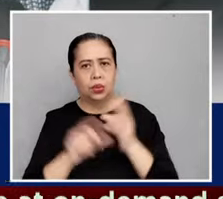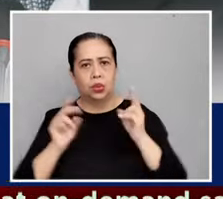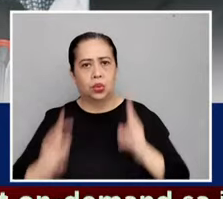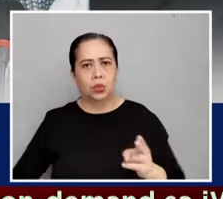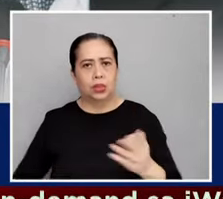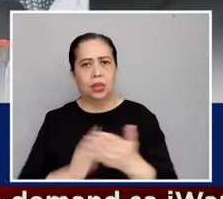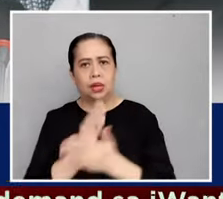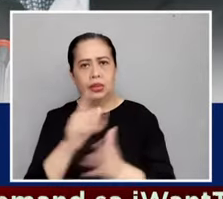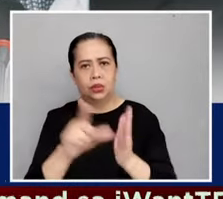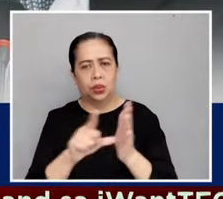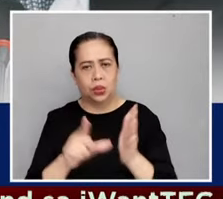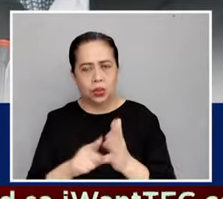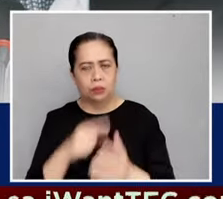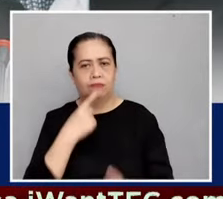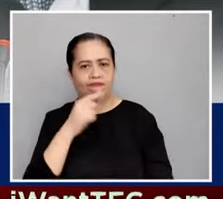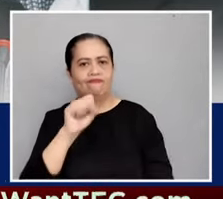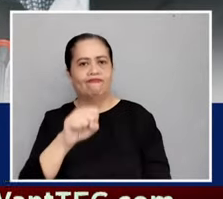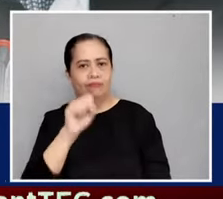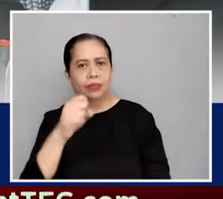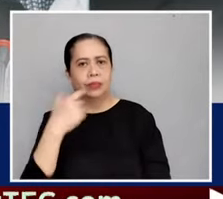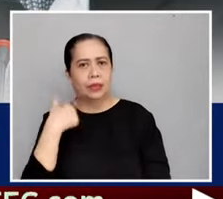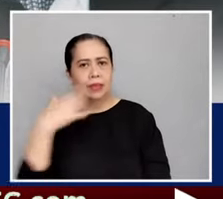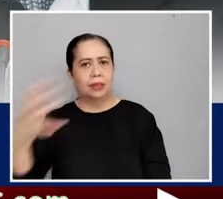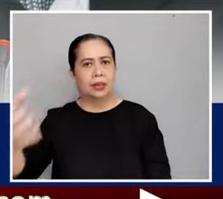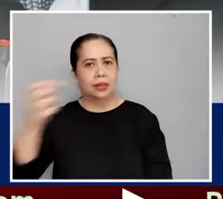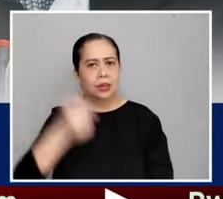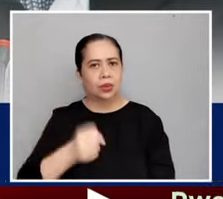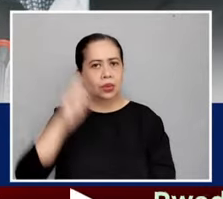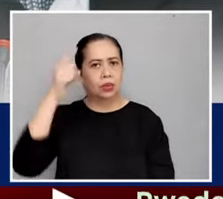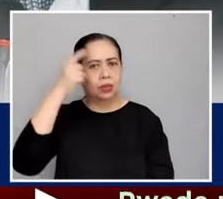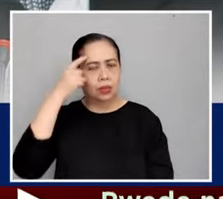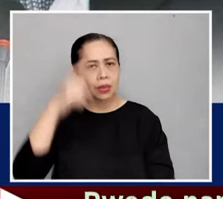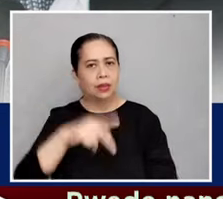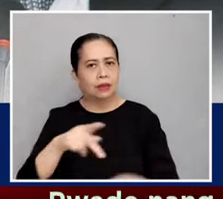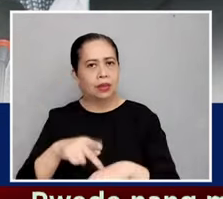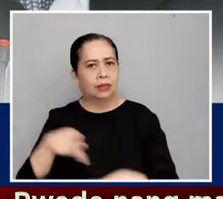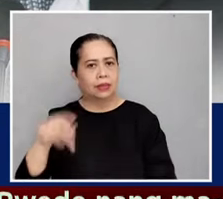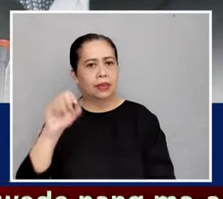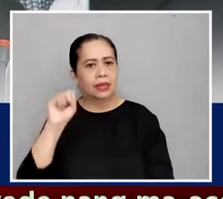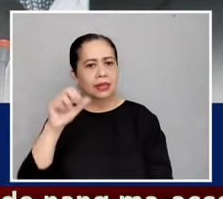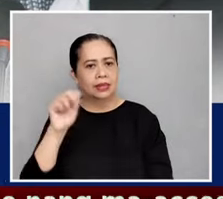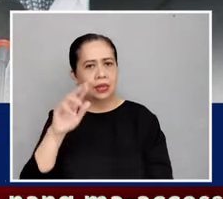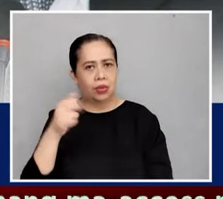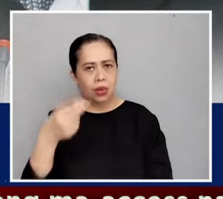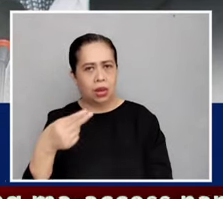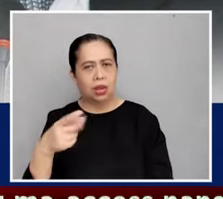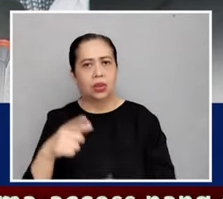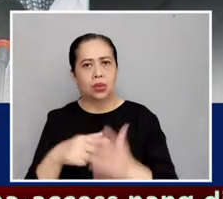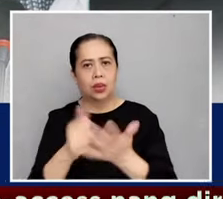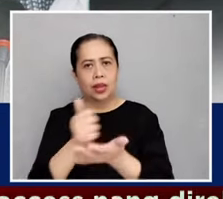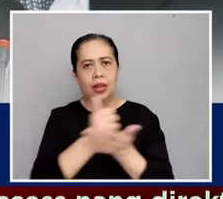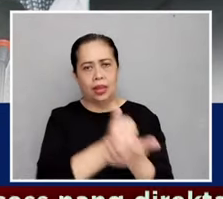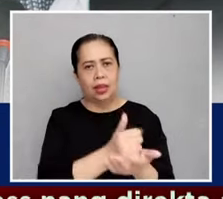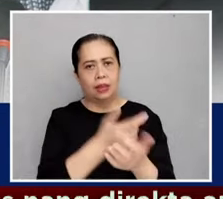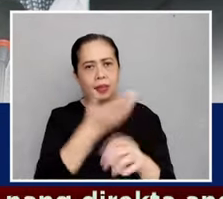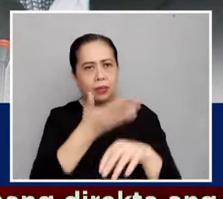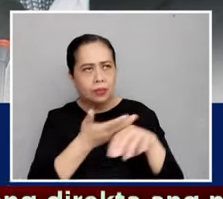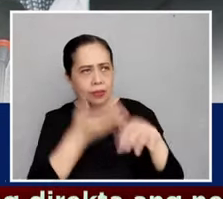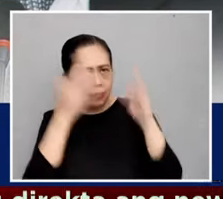ni Guevara sa ABS-CBN News na kinuha ng gobyerno ng Pilipinas si Sara Bafadel para tumulong sa apila nito sa